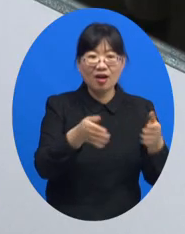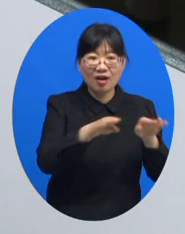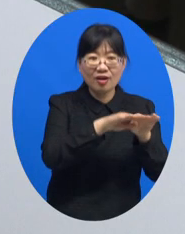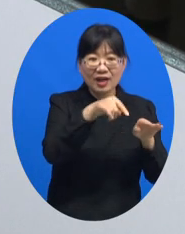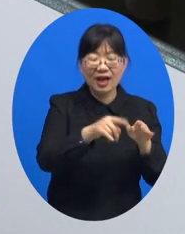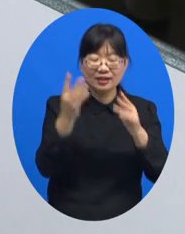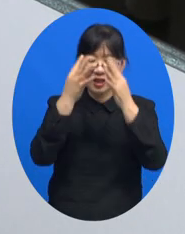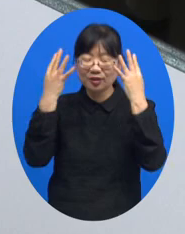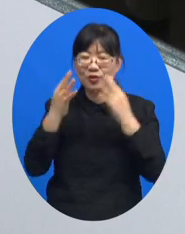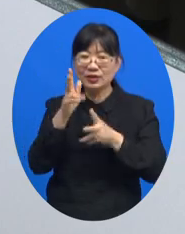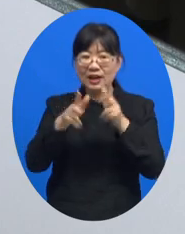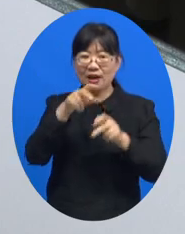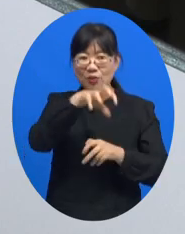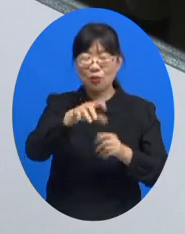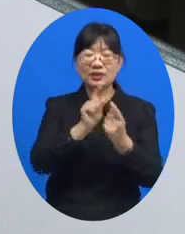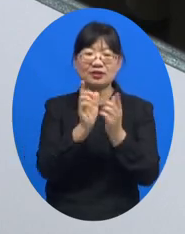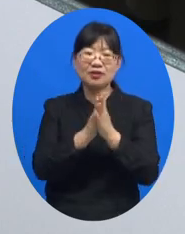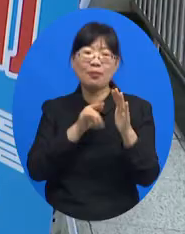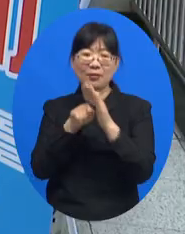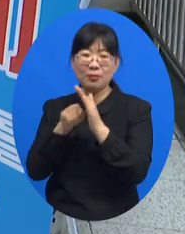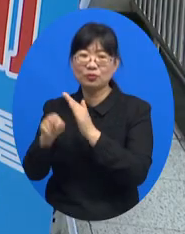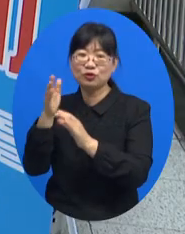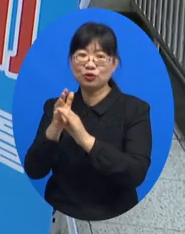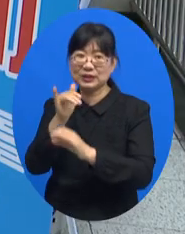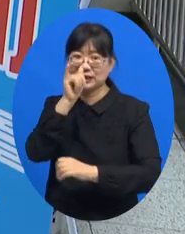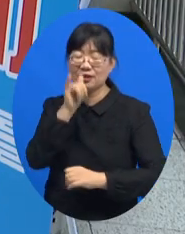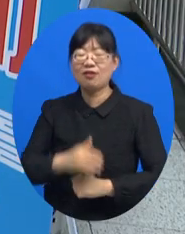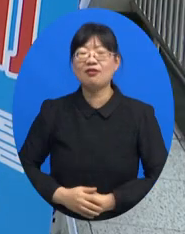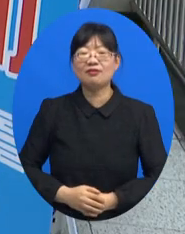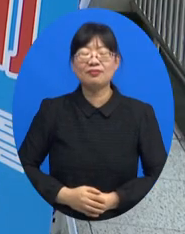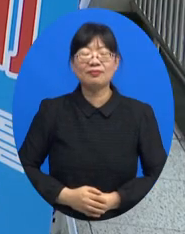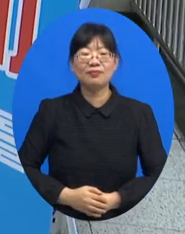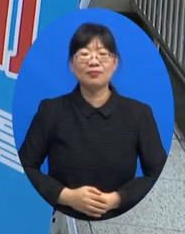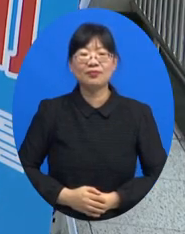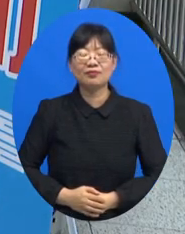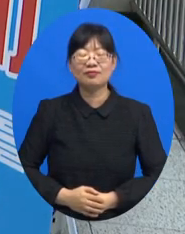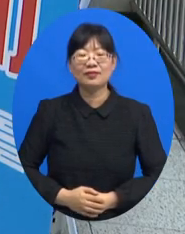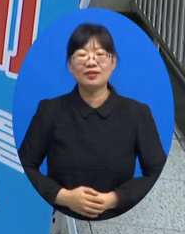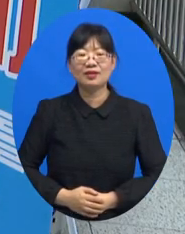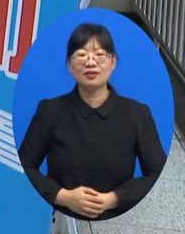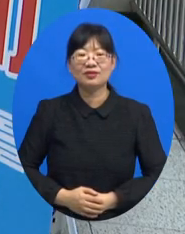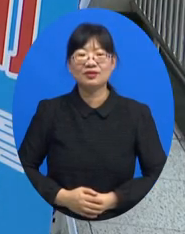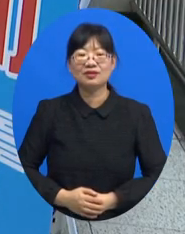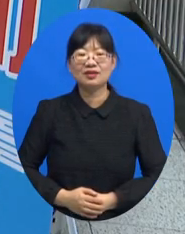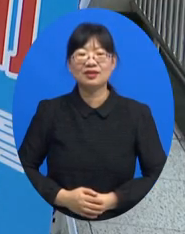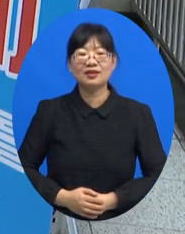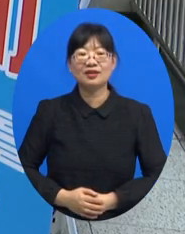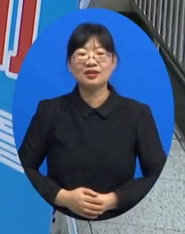대학교, 산업단지 등을 찾아가고 있습니다. 경기CCTV 최창순입니다.